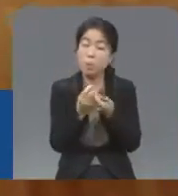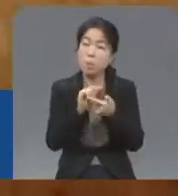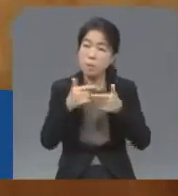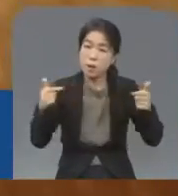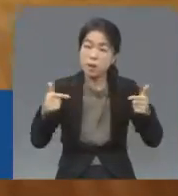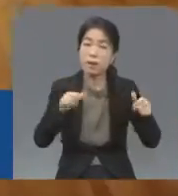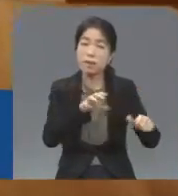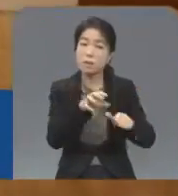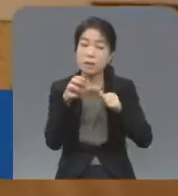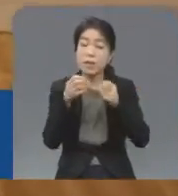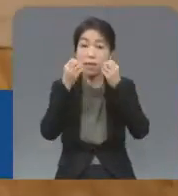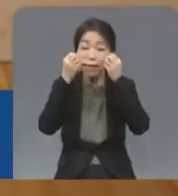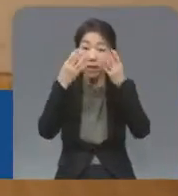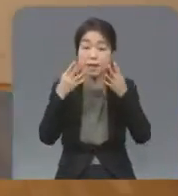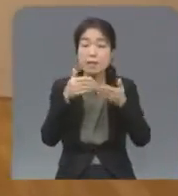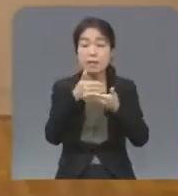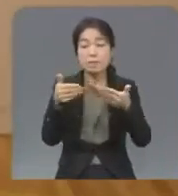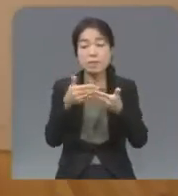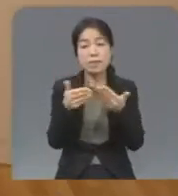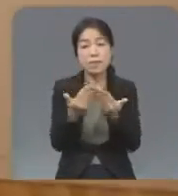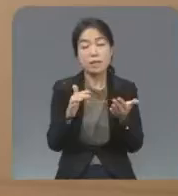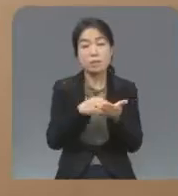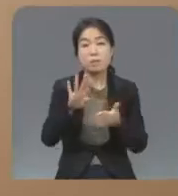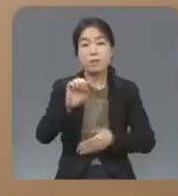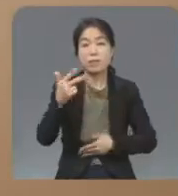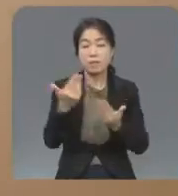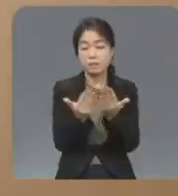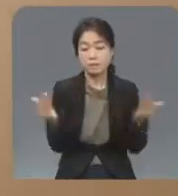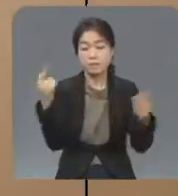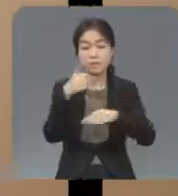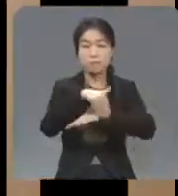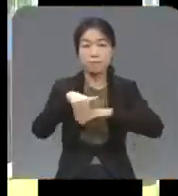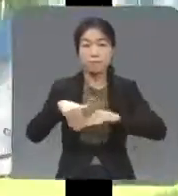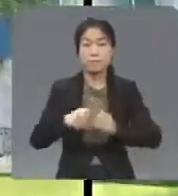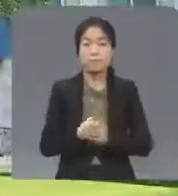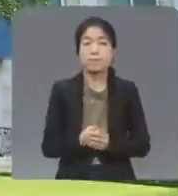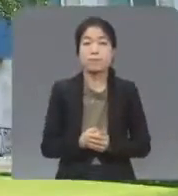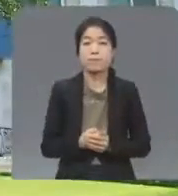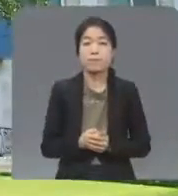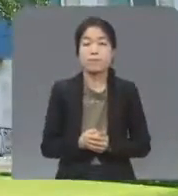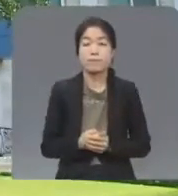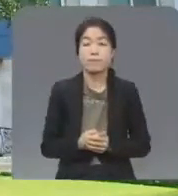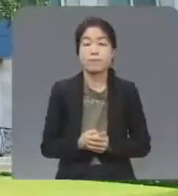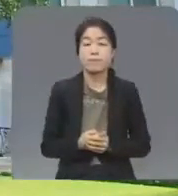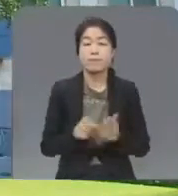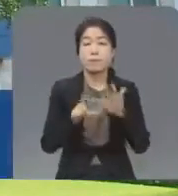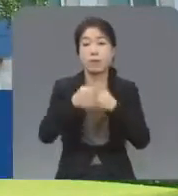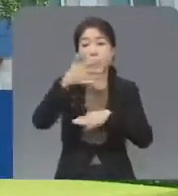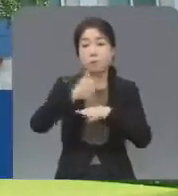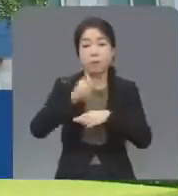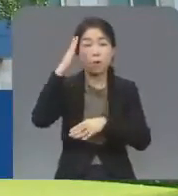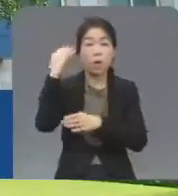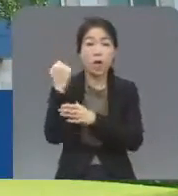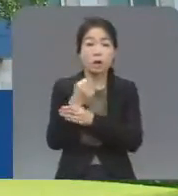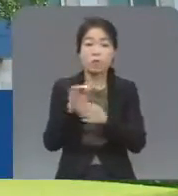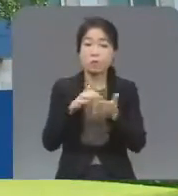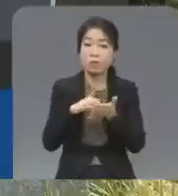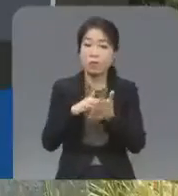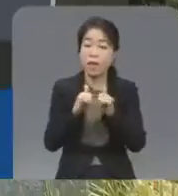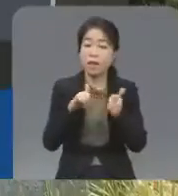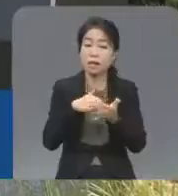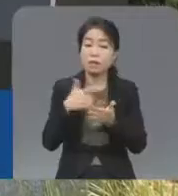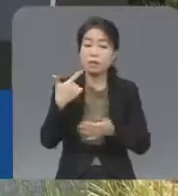수묵기법을 활용한 현대 민화 작품 47점이 전시될 예정입니다. 지난달 말 기준 화순군의 인구가